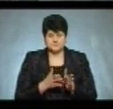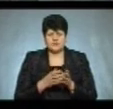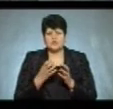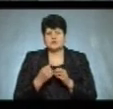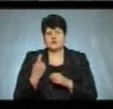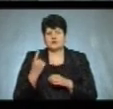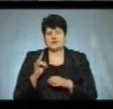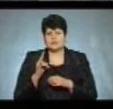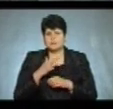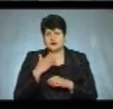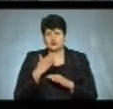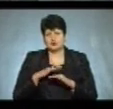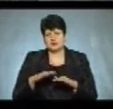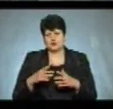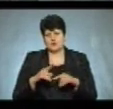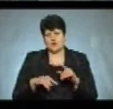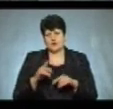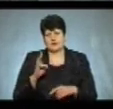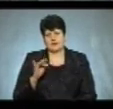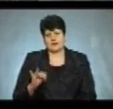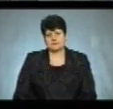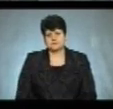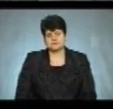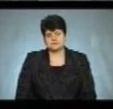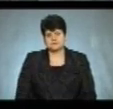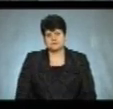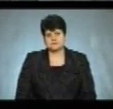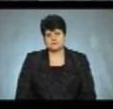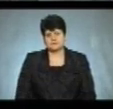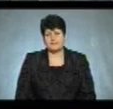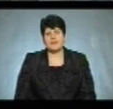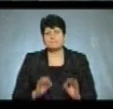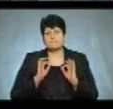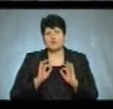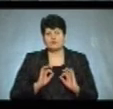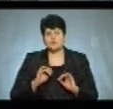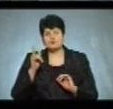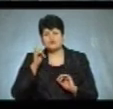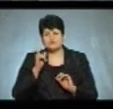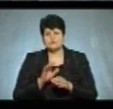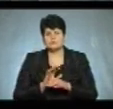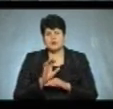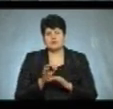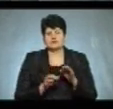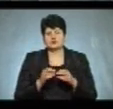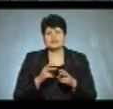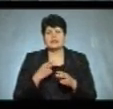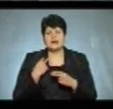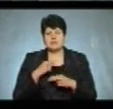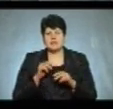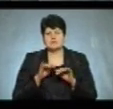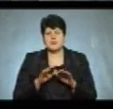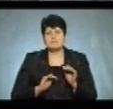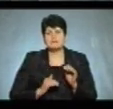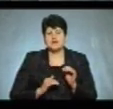ще одна дитина з багатодітної родини. Прокуратура Чорткова скерувала до суду кримінальне провадження щодо